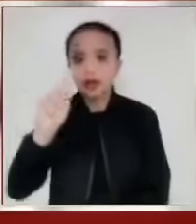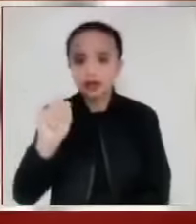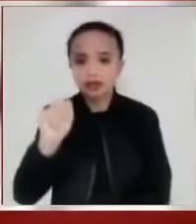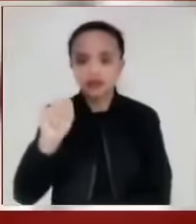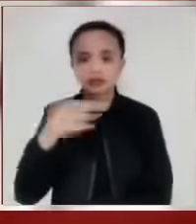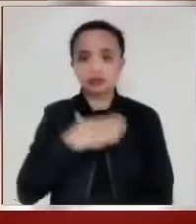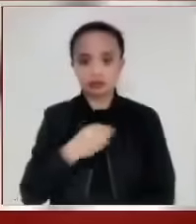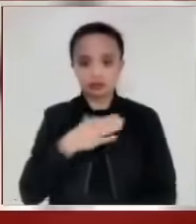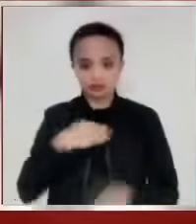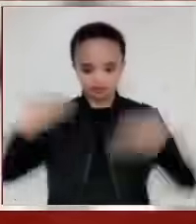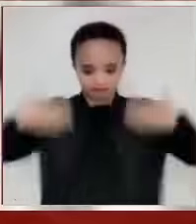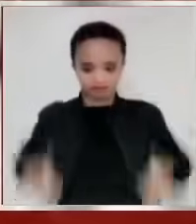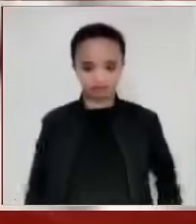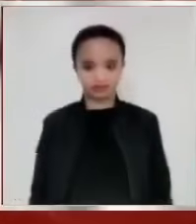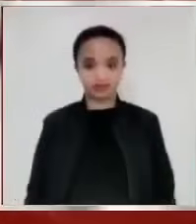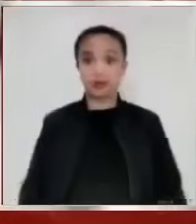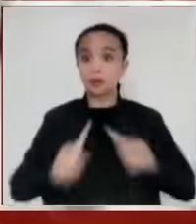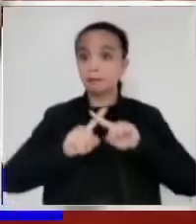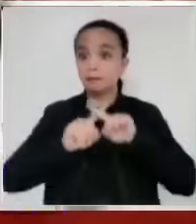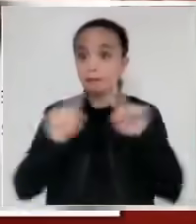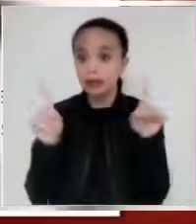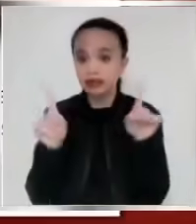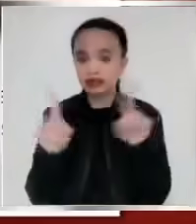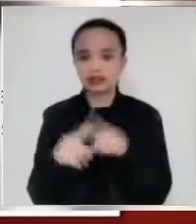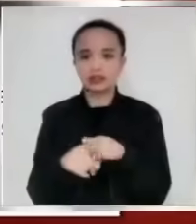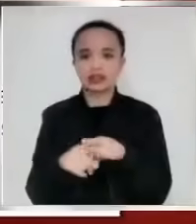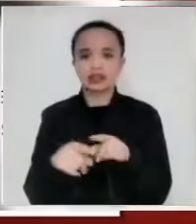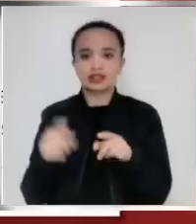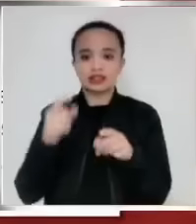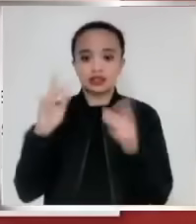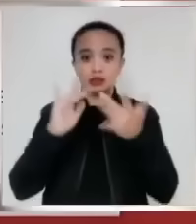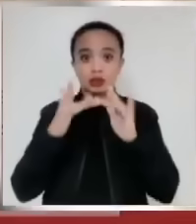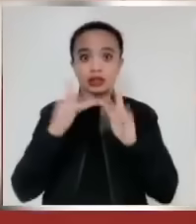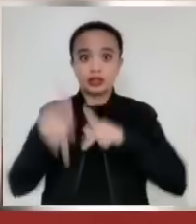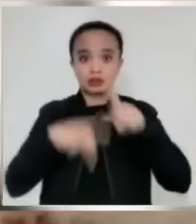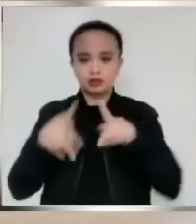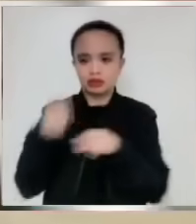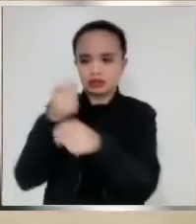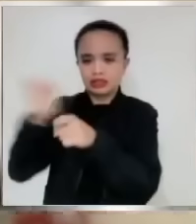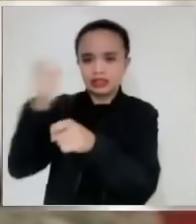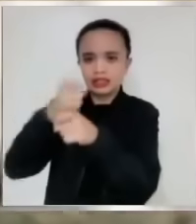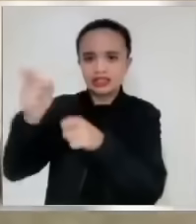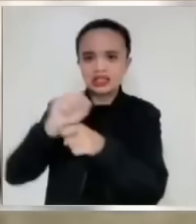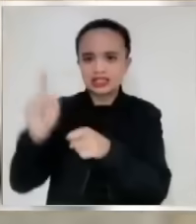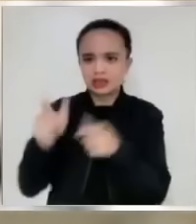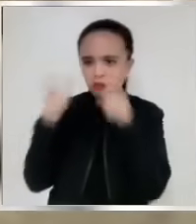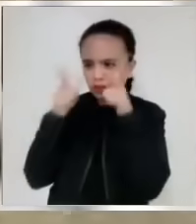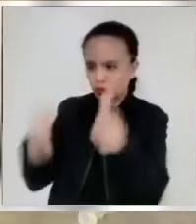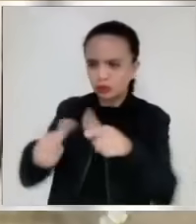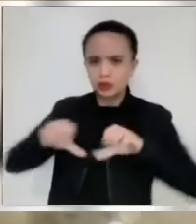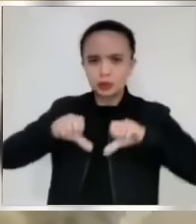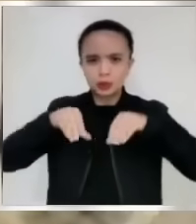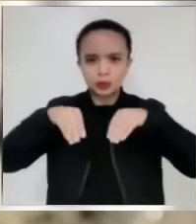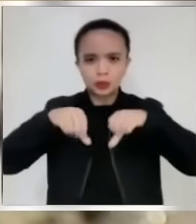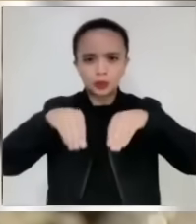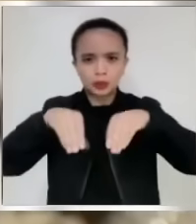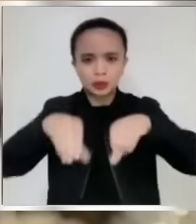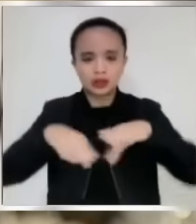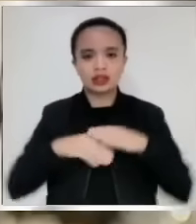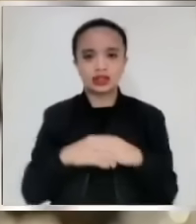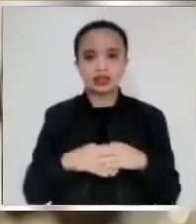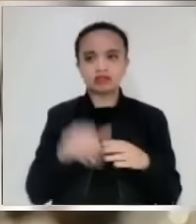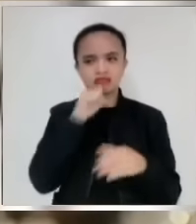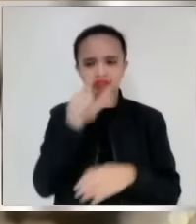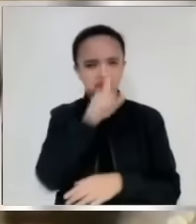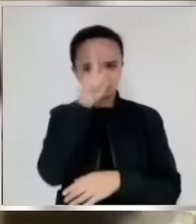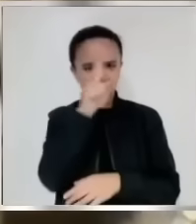bangs. Pero tinutukso naman ng mga netizen na malalumpia raw ang suot. Hindi naman napikon si Ann at nagawa